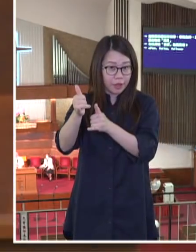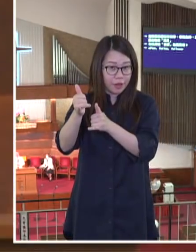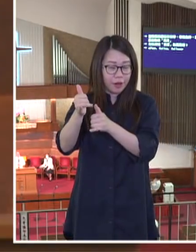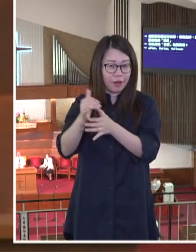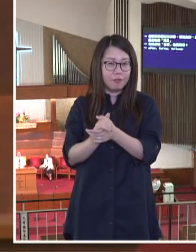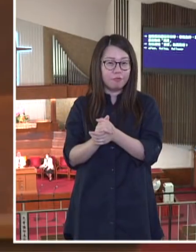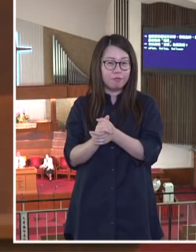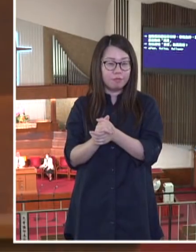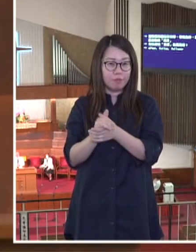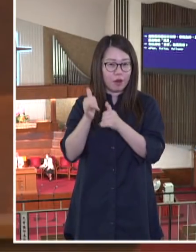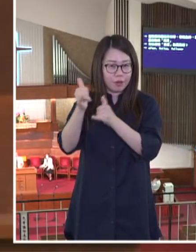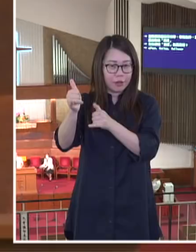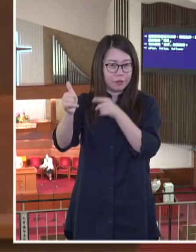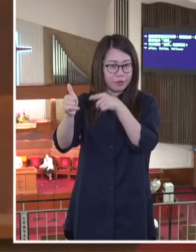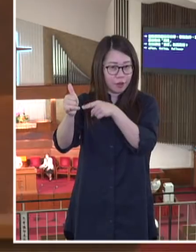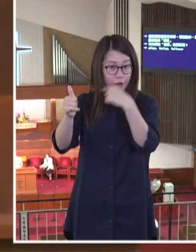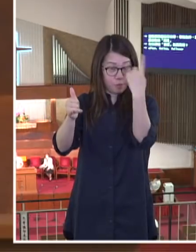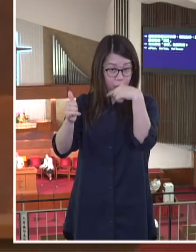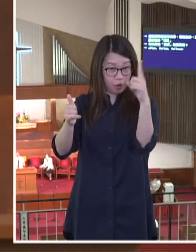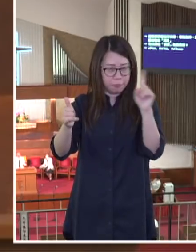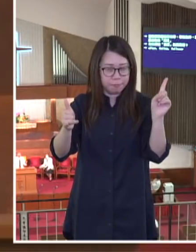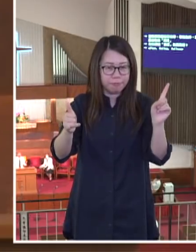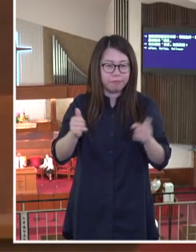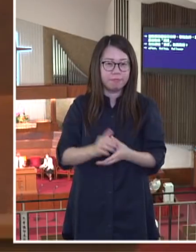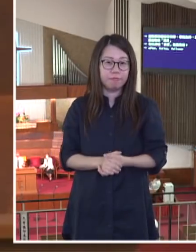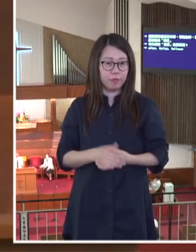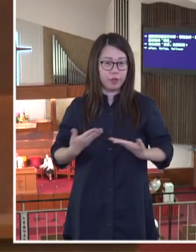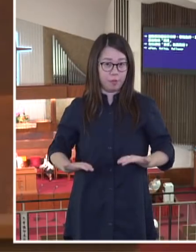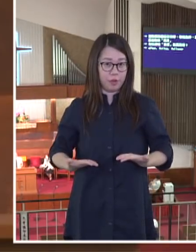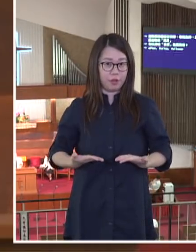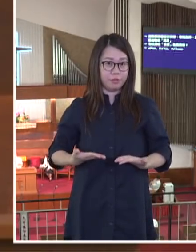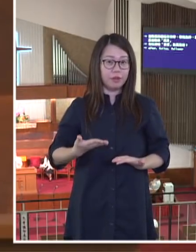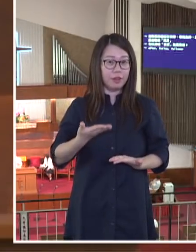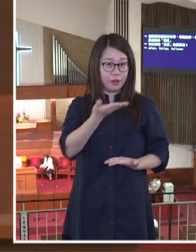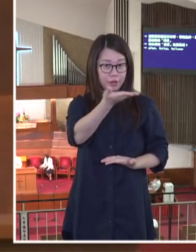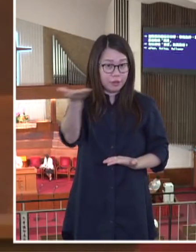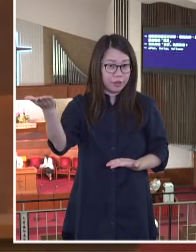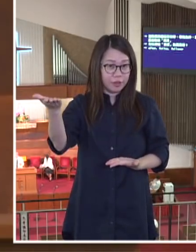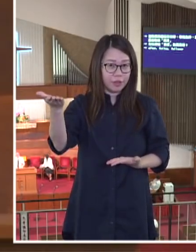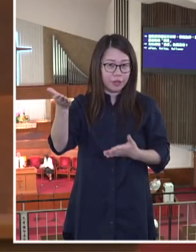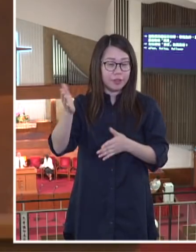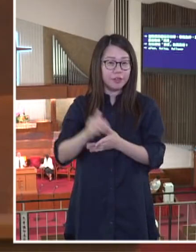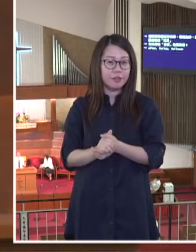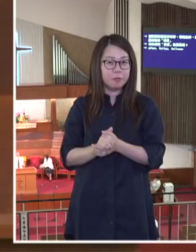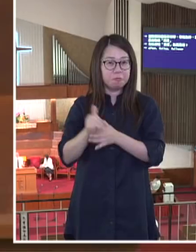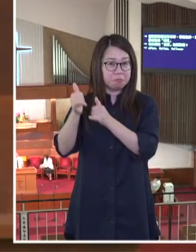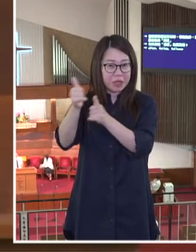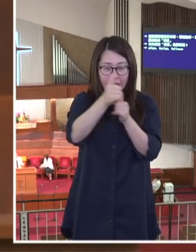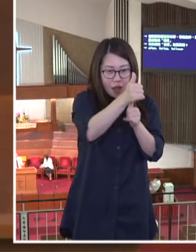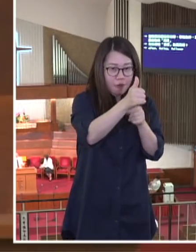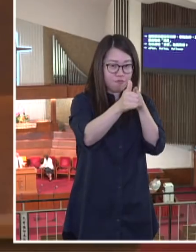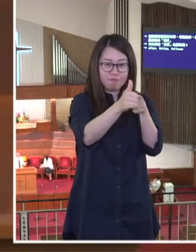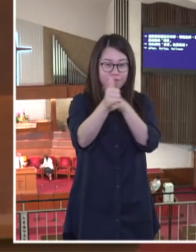？follower 啦，吓系嘛？大家有冇即系谂下你自己今日你有几多个 follower？ 有冇啊？大